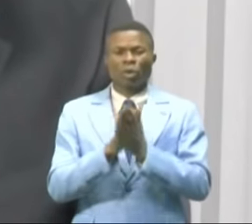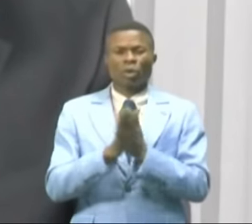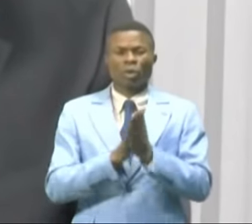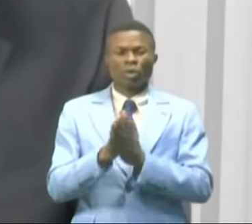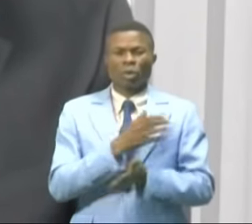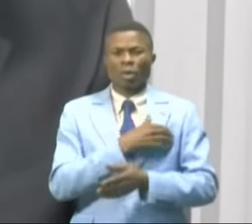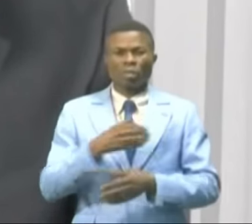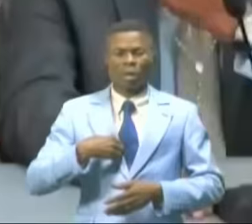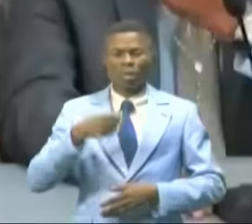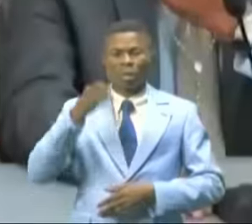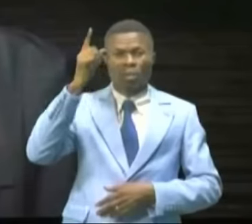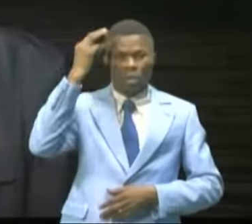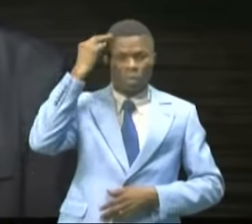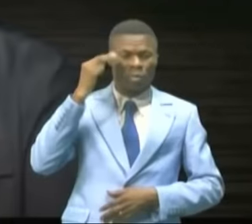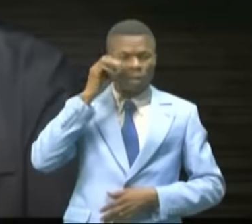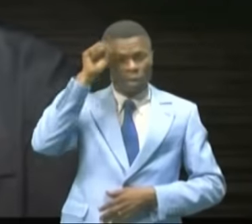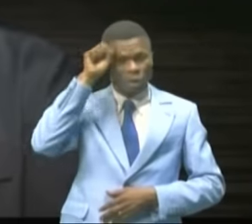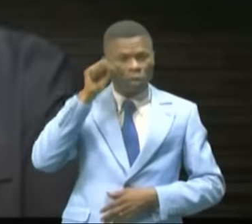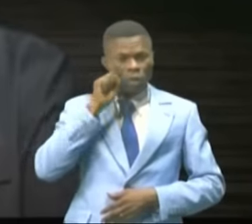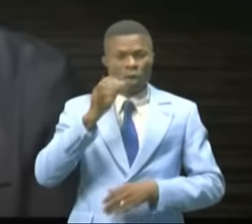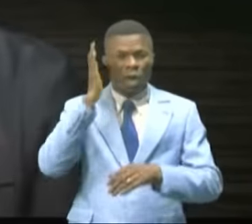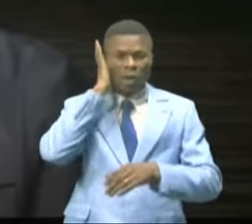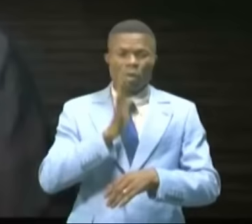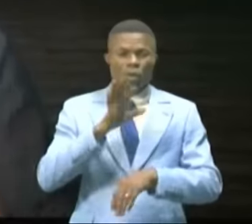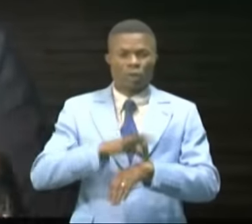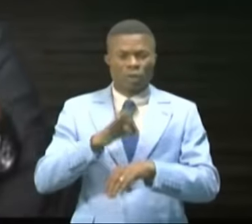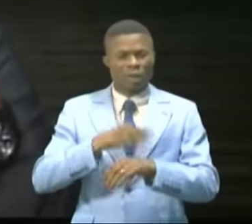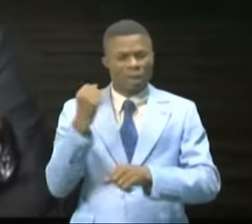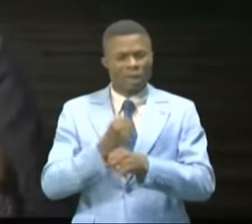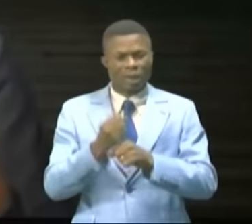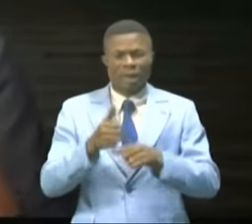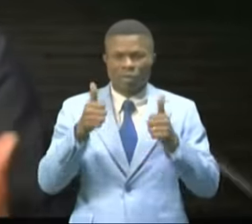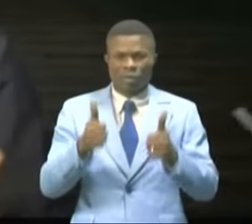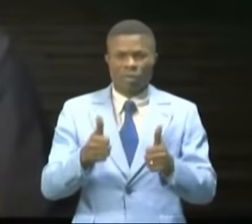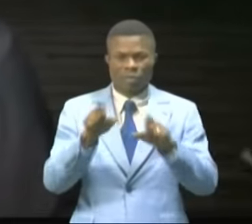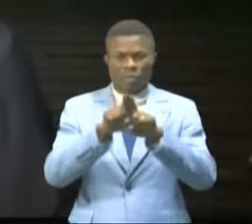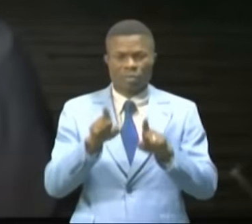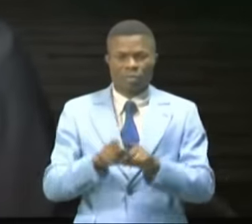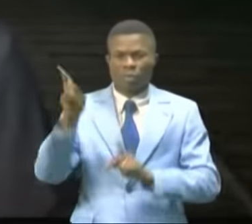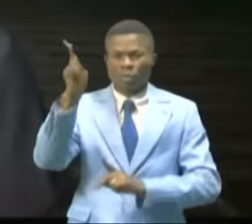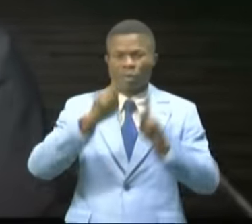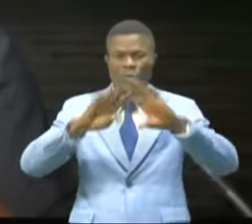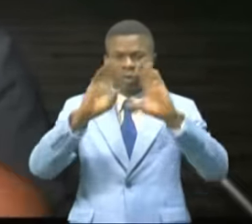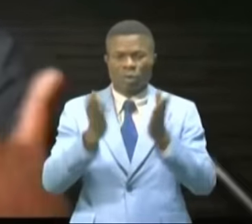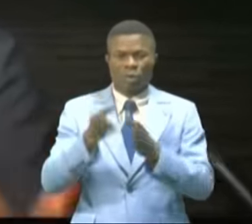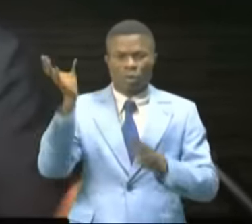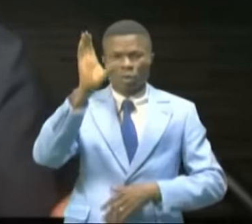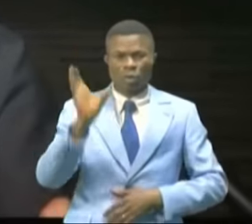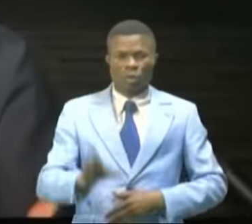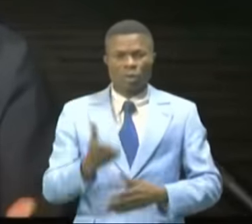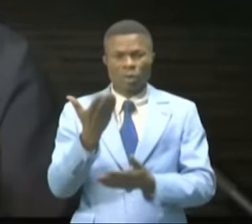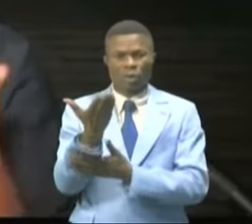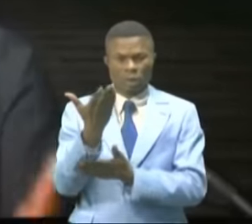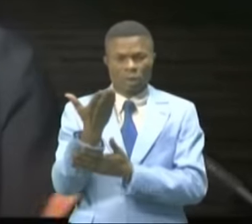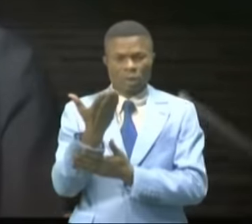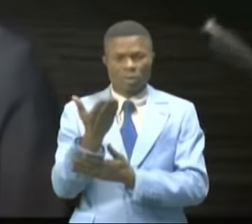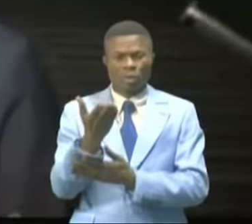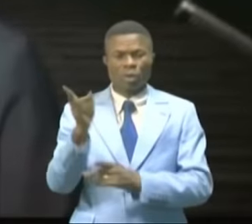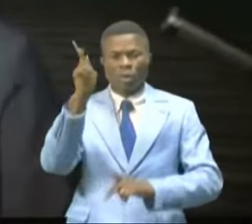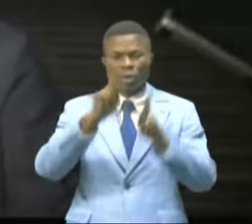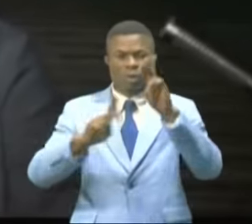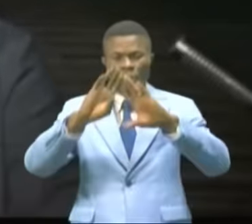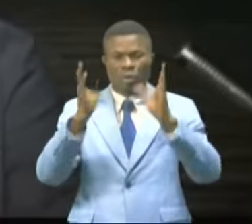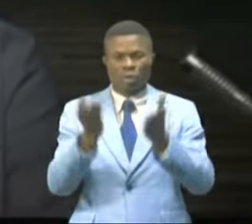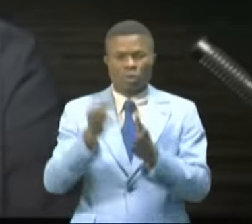Mme Souminois bonne chance et surtout bon travail. Et à la population du Congo central, j'appelle tout le peuple du